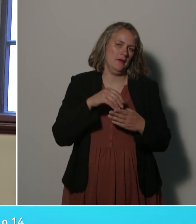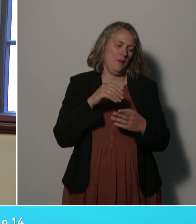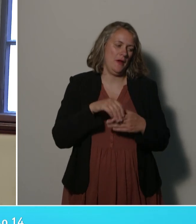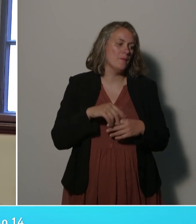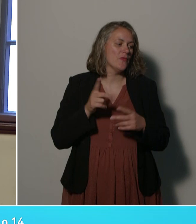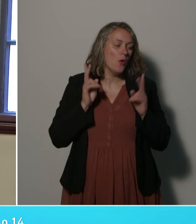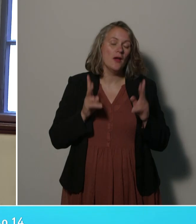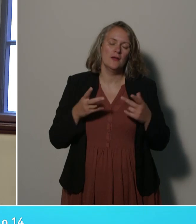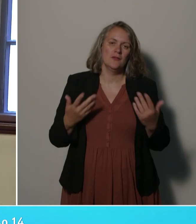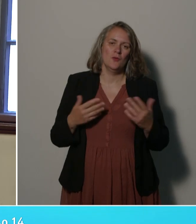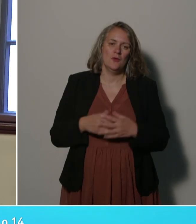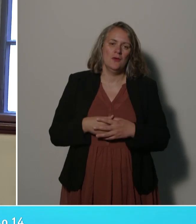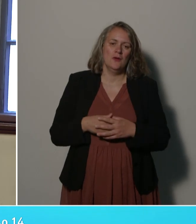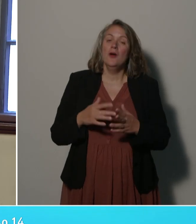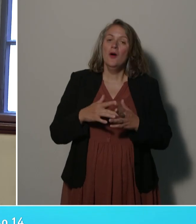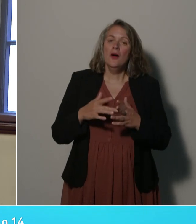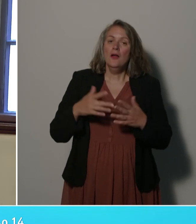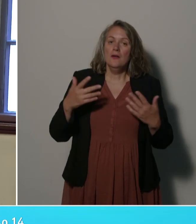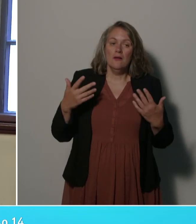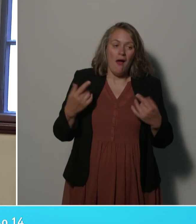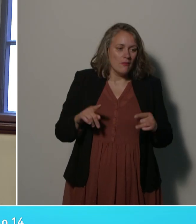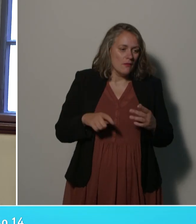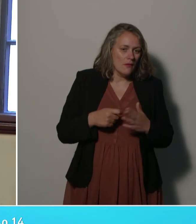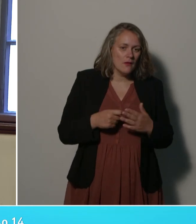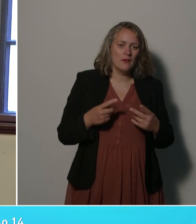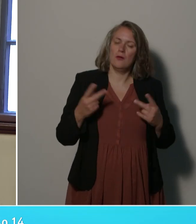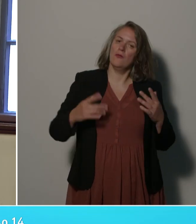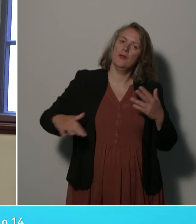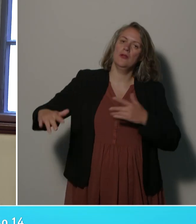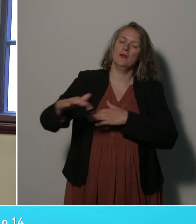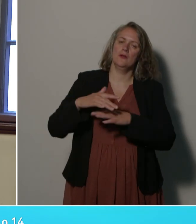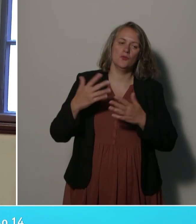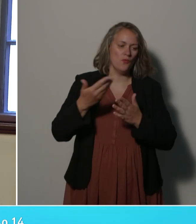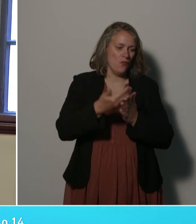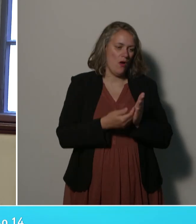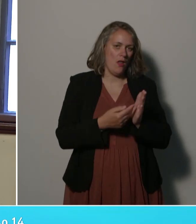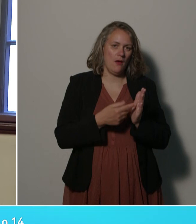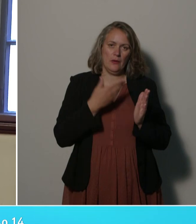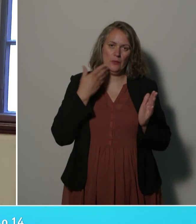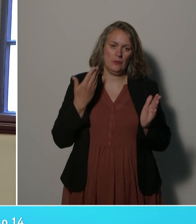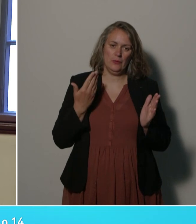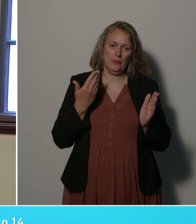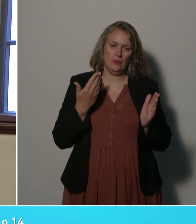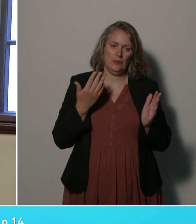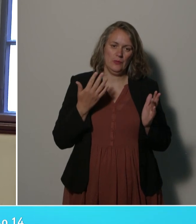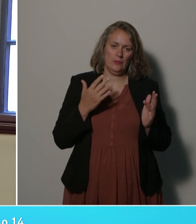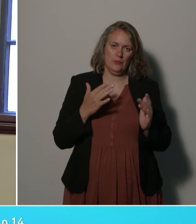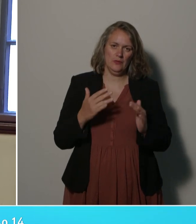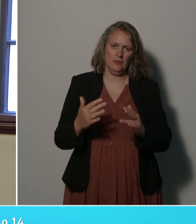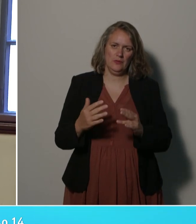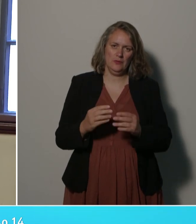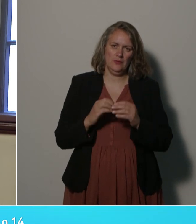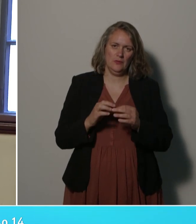weil ansonsten das im öffentlichen Raum diese Vorlage nicht so zum Tragen gekommen ist, möchte ich ein paar Punkte dazu